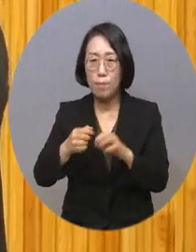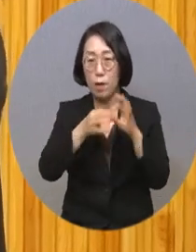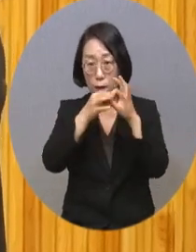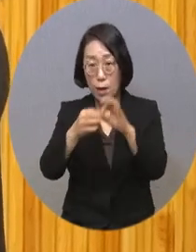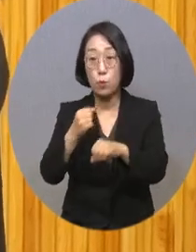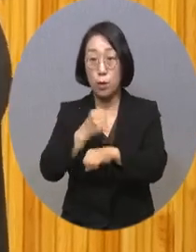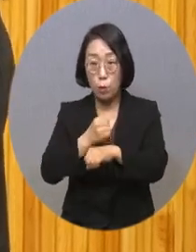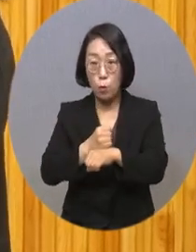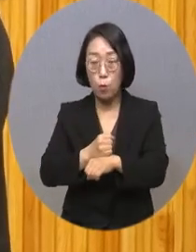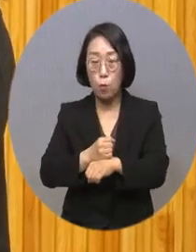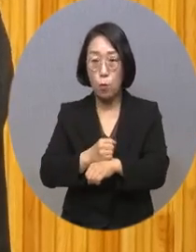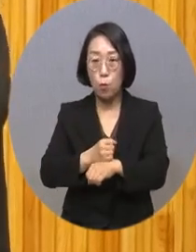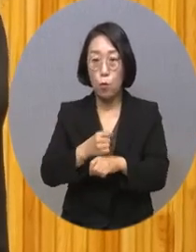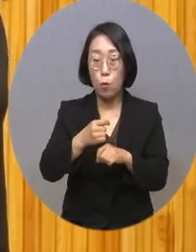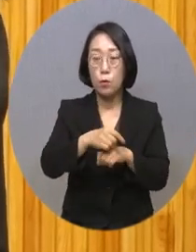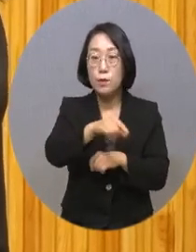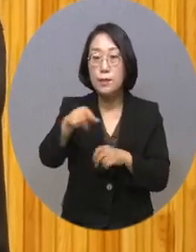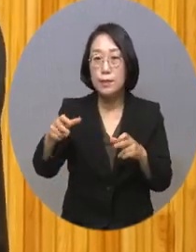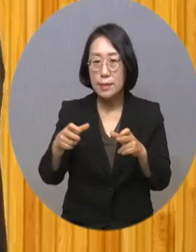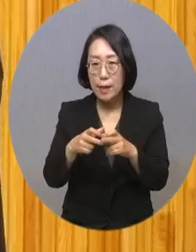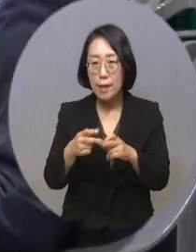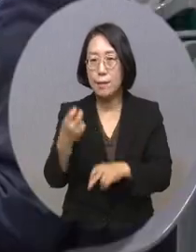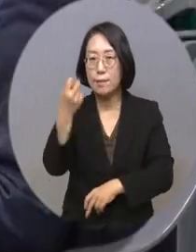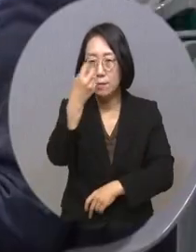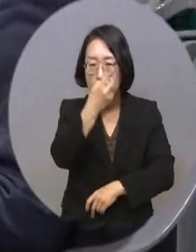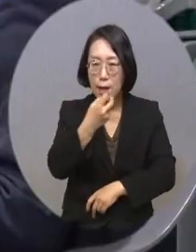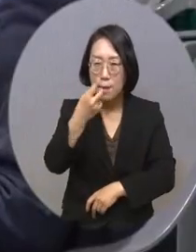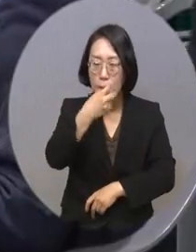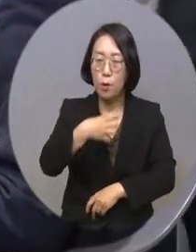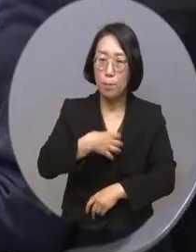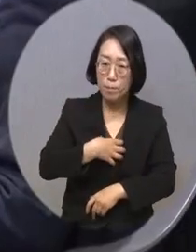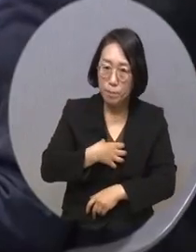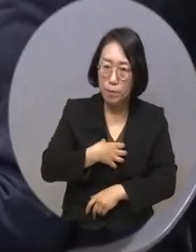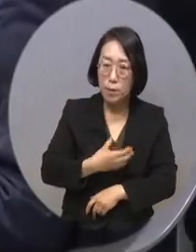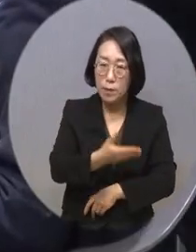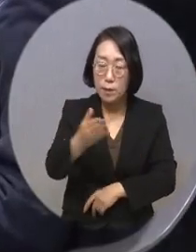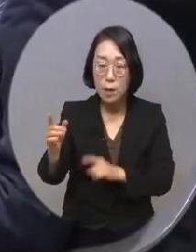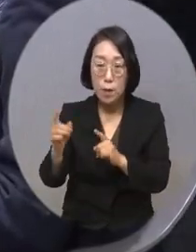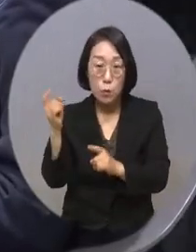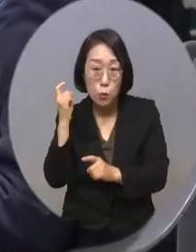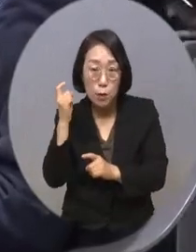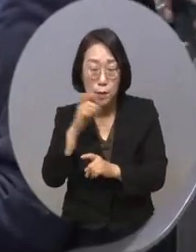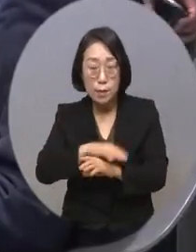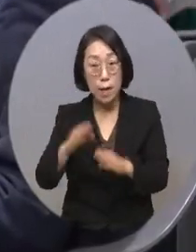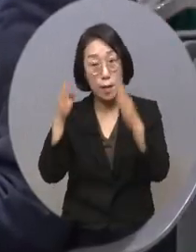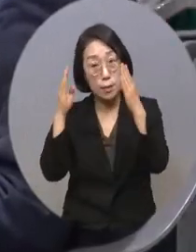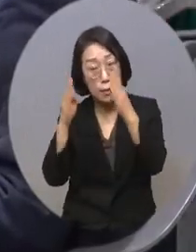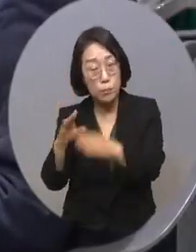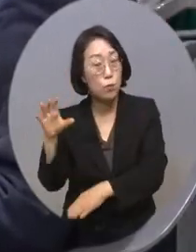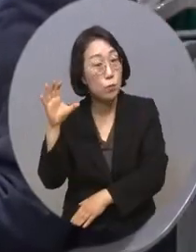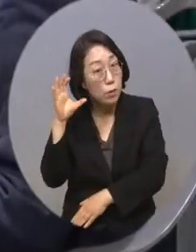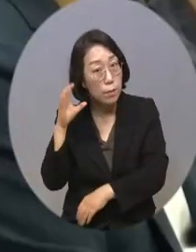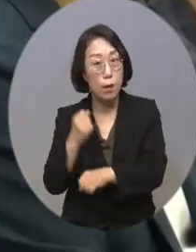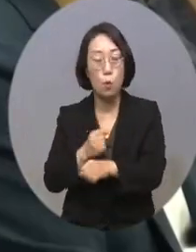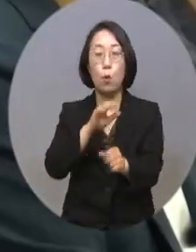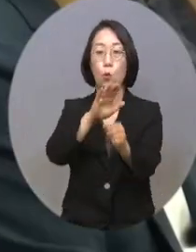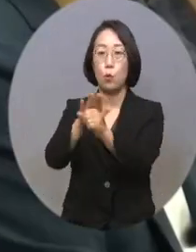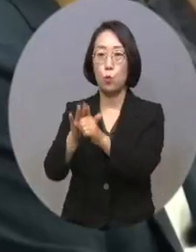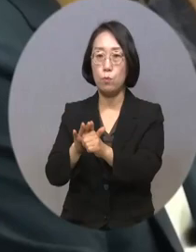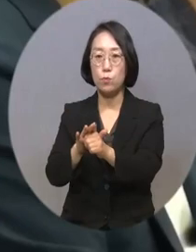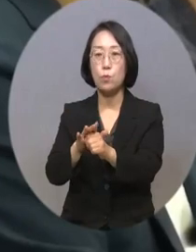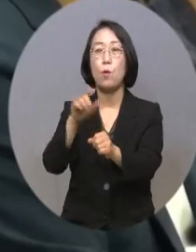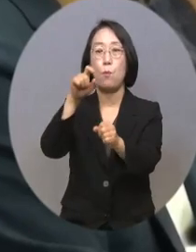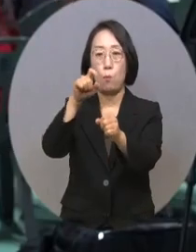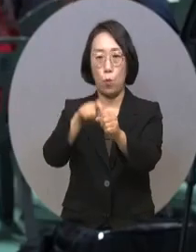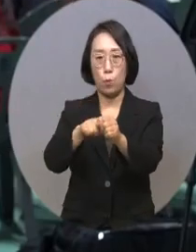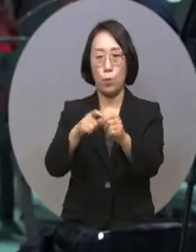우리 주변의 장애인들을 따뜻하게 살피고 그들의 목소리에 귀 기울이며 현실적인 도움을 줄 기회를 마련할